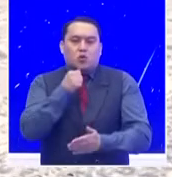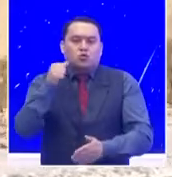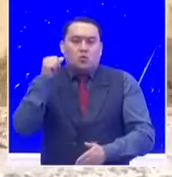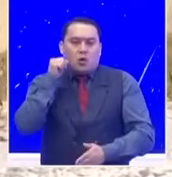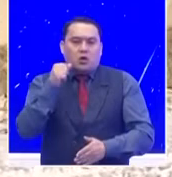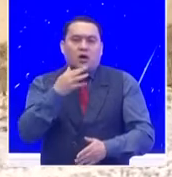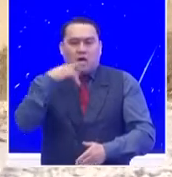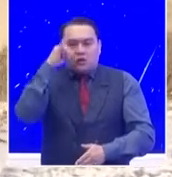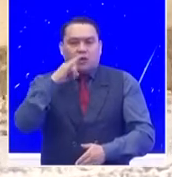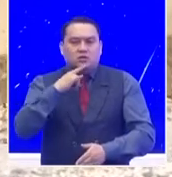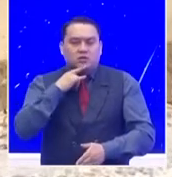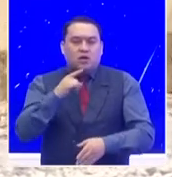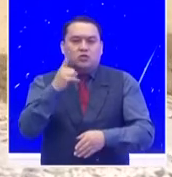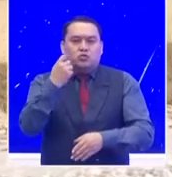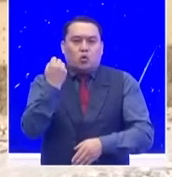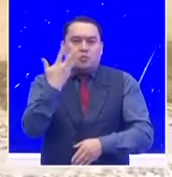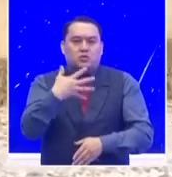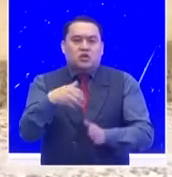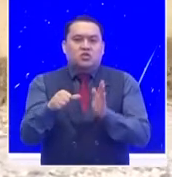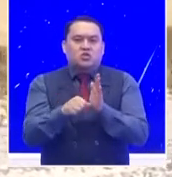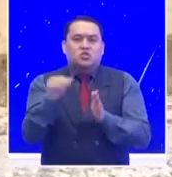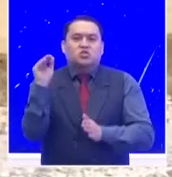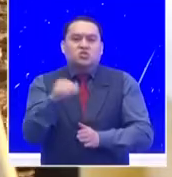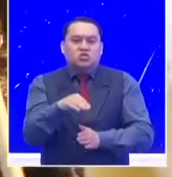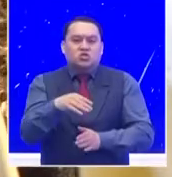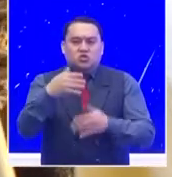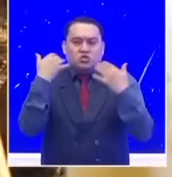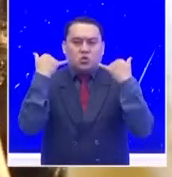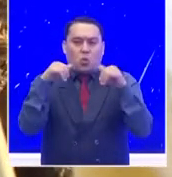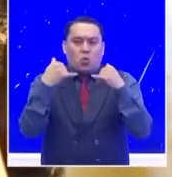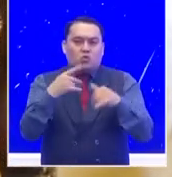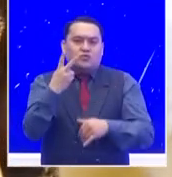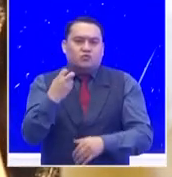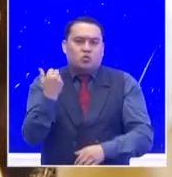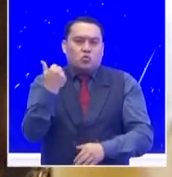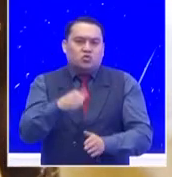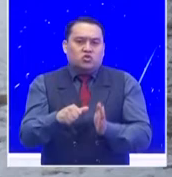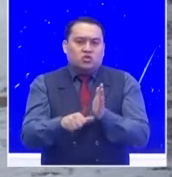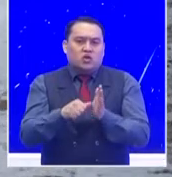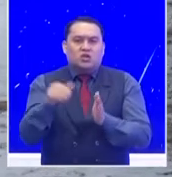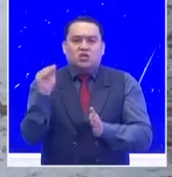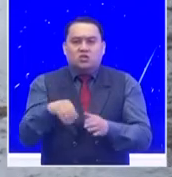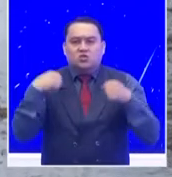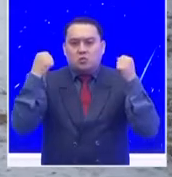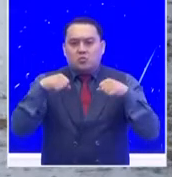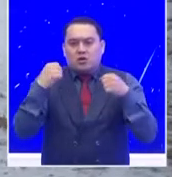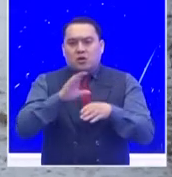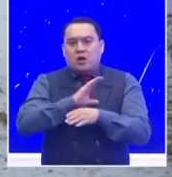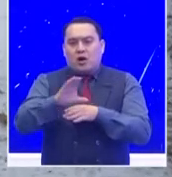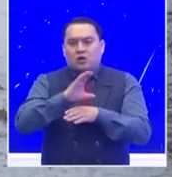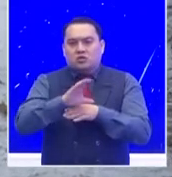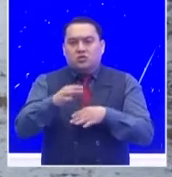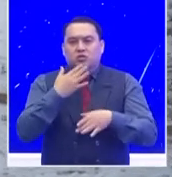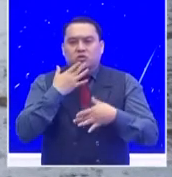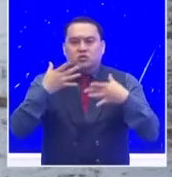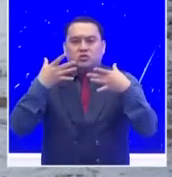пределы Казахстана вывезено 156 тысяч голов крупного и более 260 тысяч мелкого рогатого скота. Массовый экспорт привел